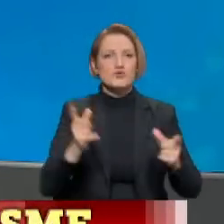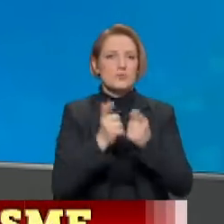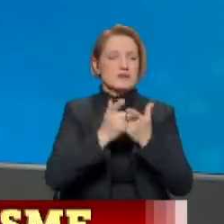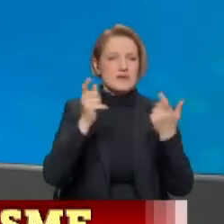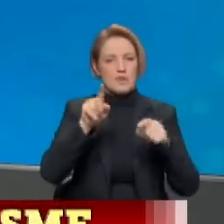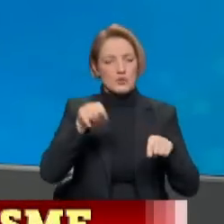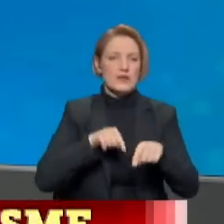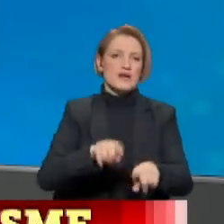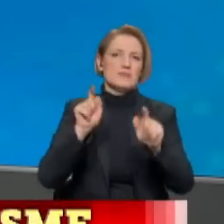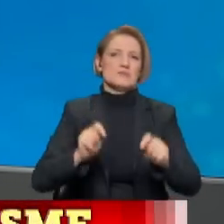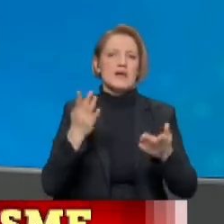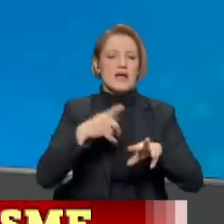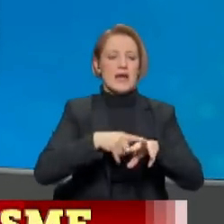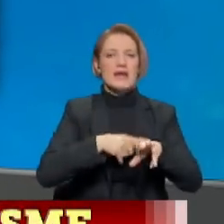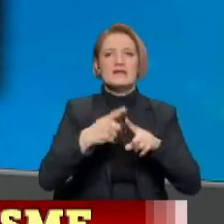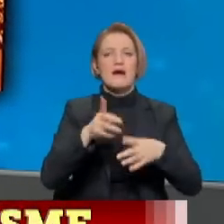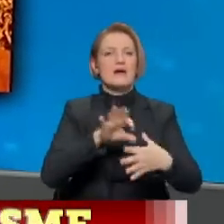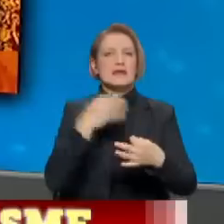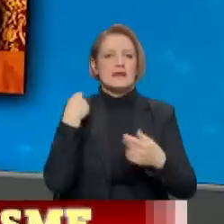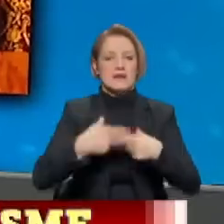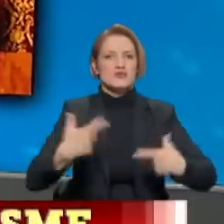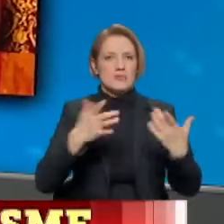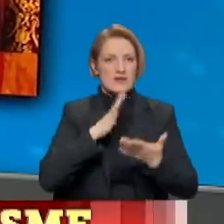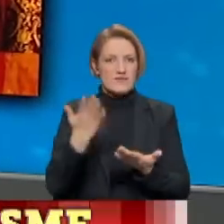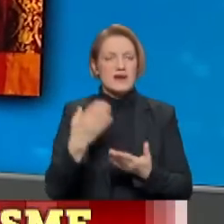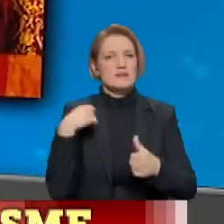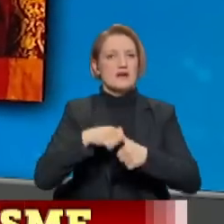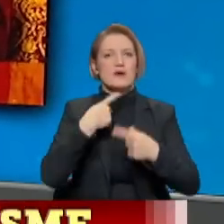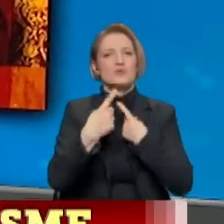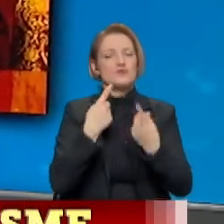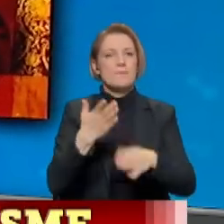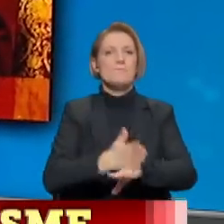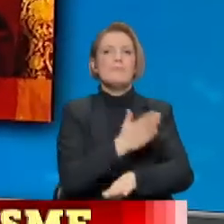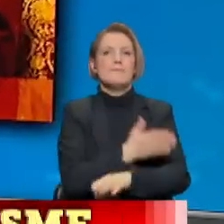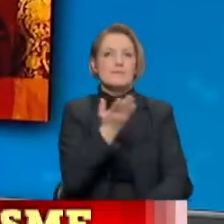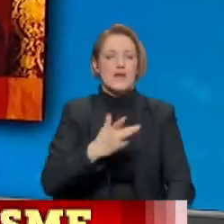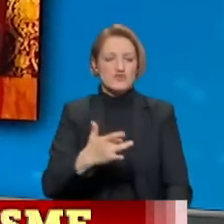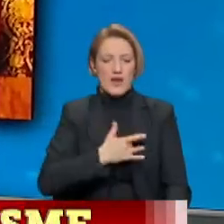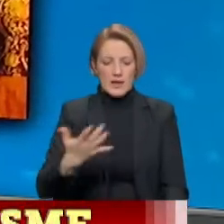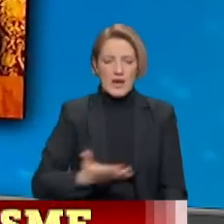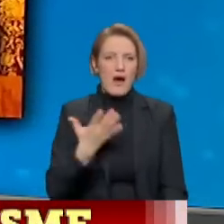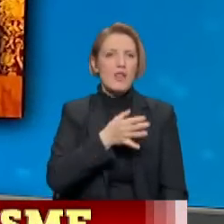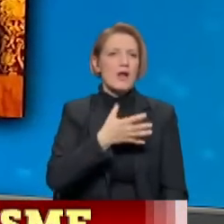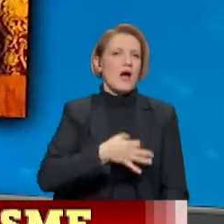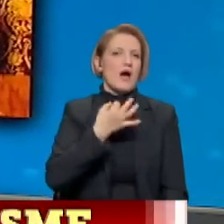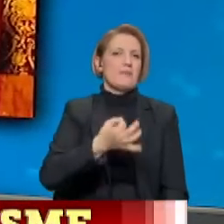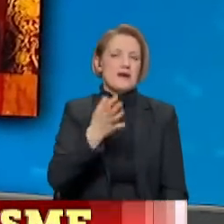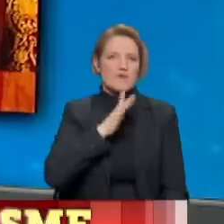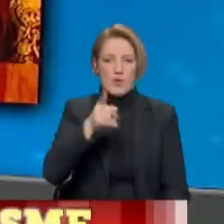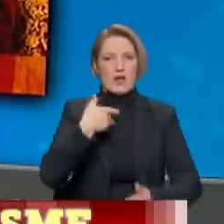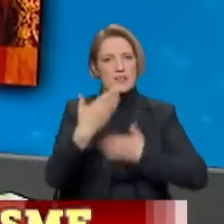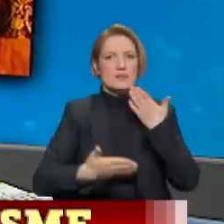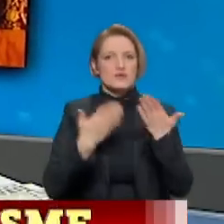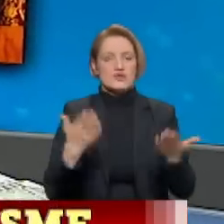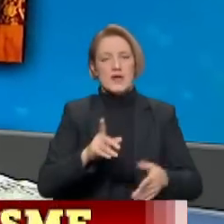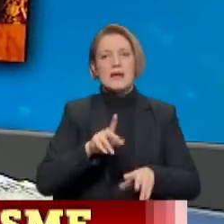Onu takip ediyor olacağız. EYT'lilerle ilgili yeni gelişmeler var. Yine konuşacağız. Memleketten can yakan haberler var. Aktaracağız.